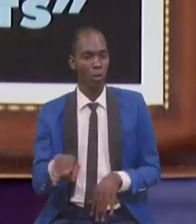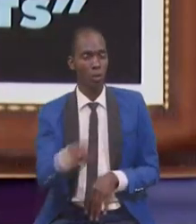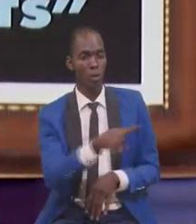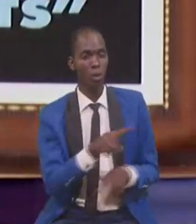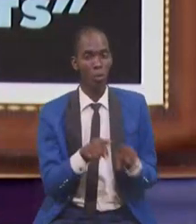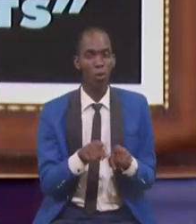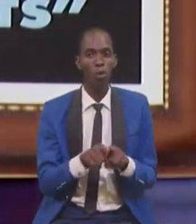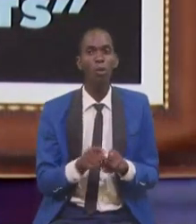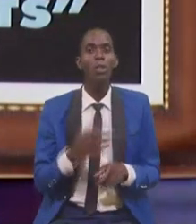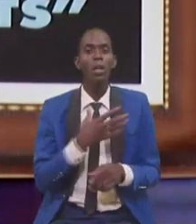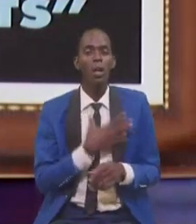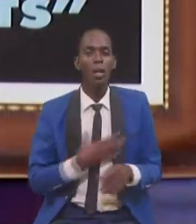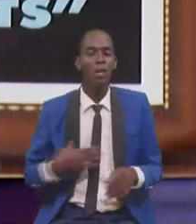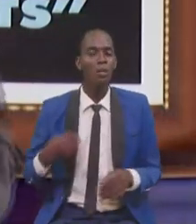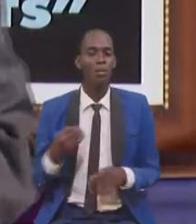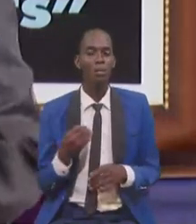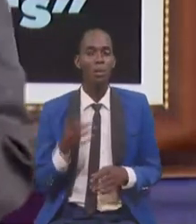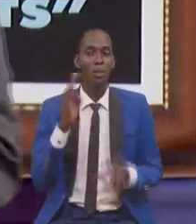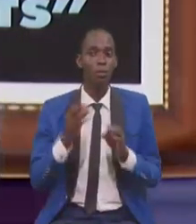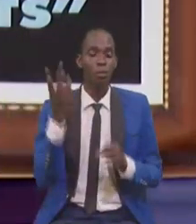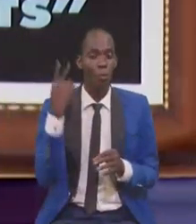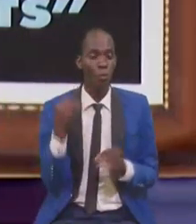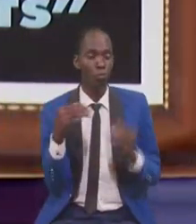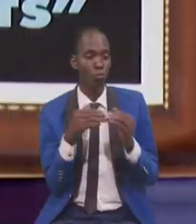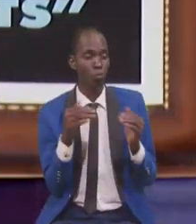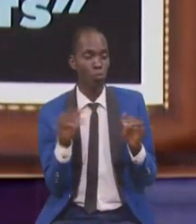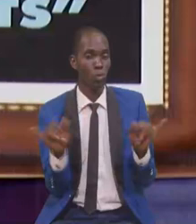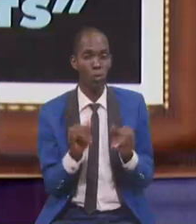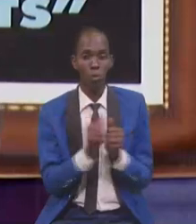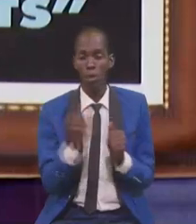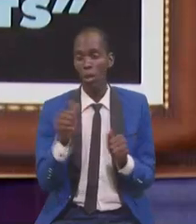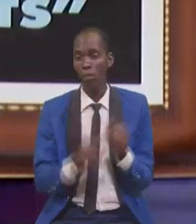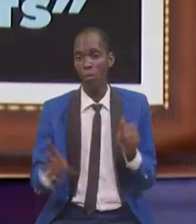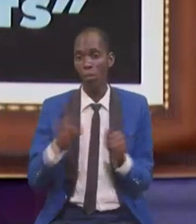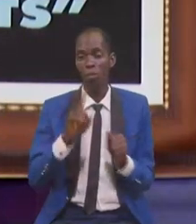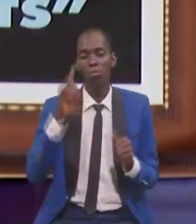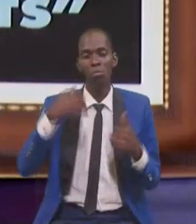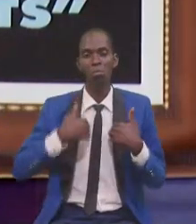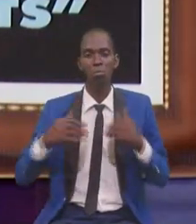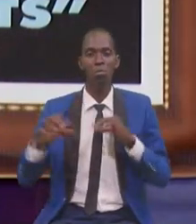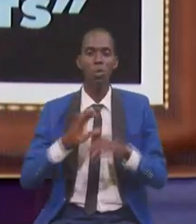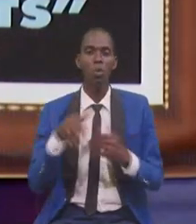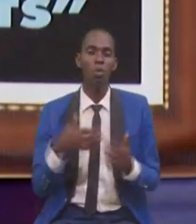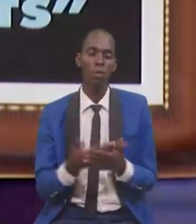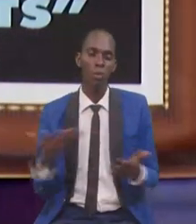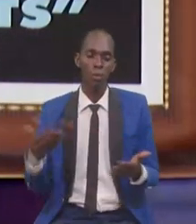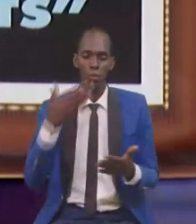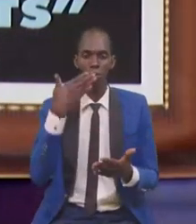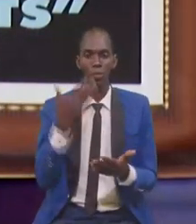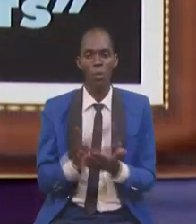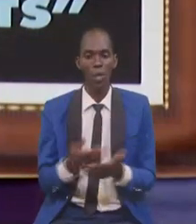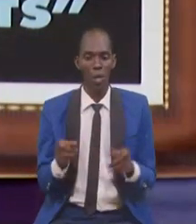lui l'a touché. Alors le témoignage est universel que Christ fait tout à